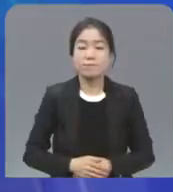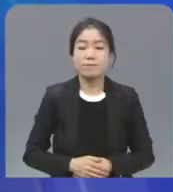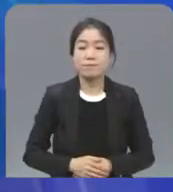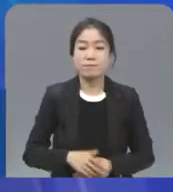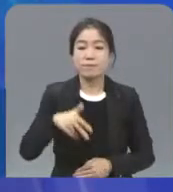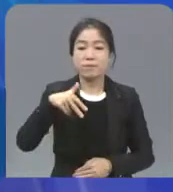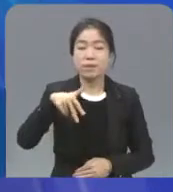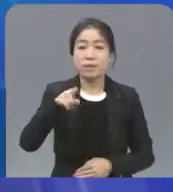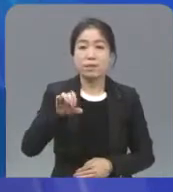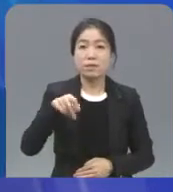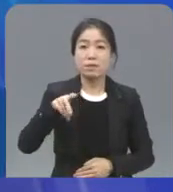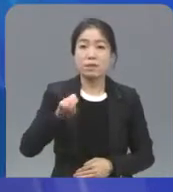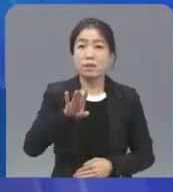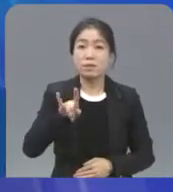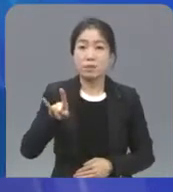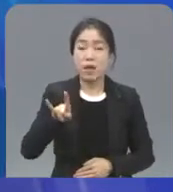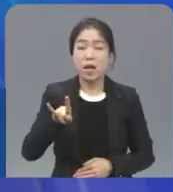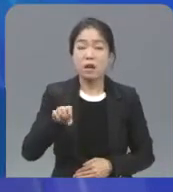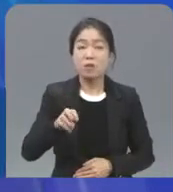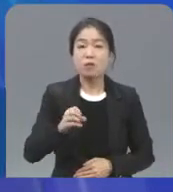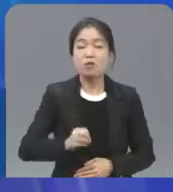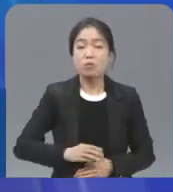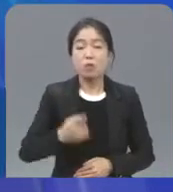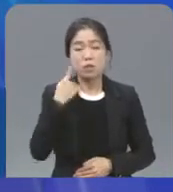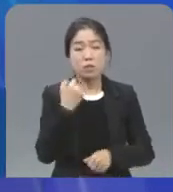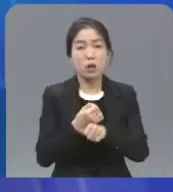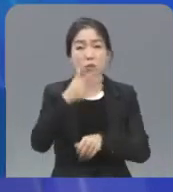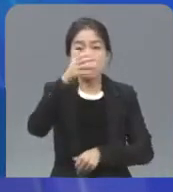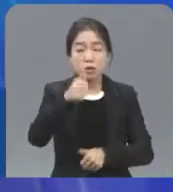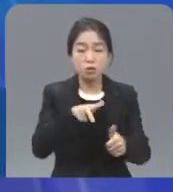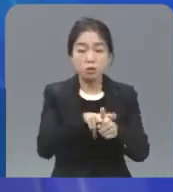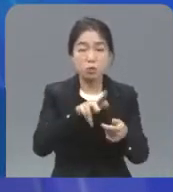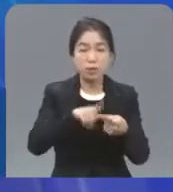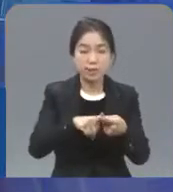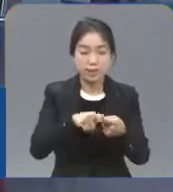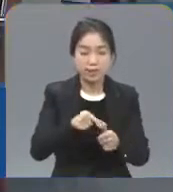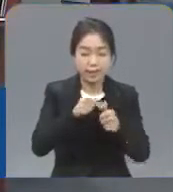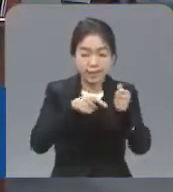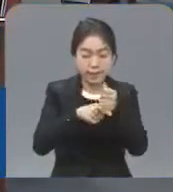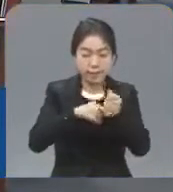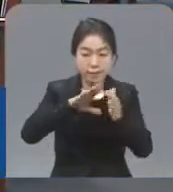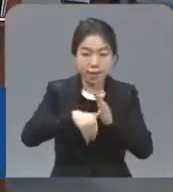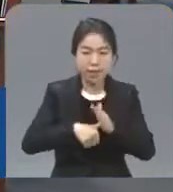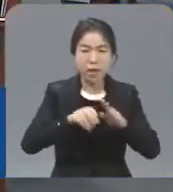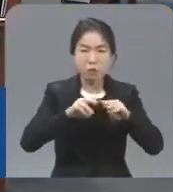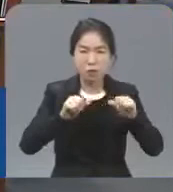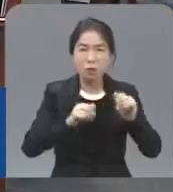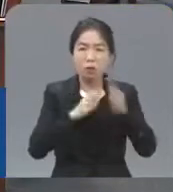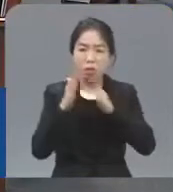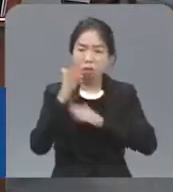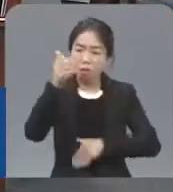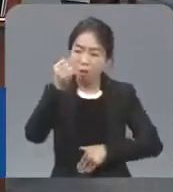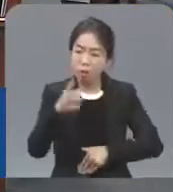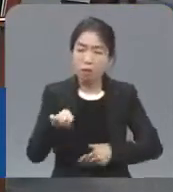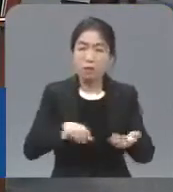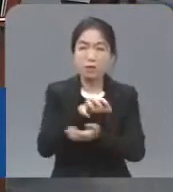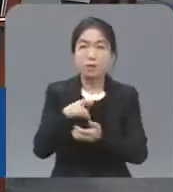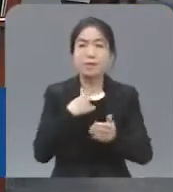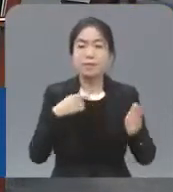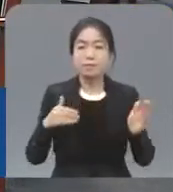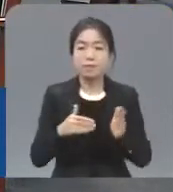청성 배 광교 복지 연구원장 후보자에 대한 광주시의회 인사청문회에서 부동산과 잦은 전입 이력이 논란이